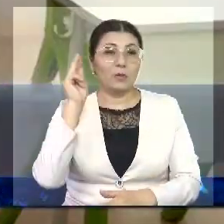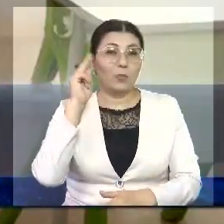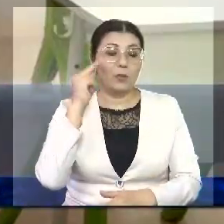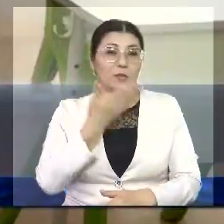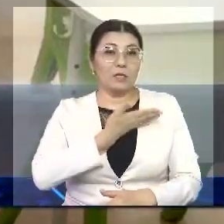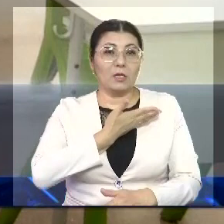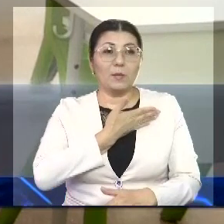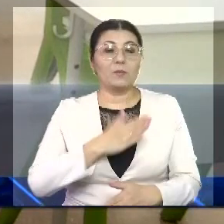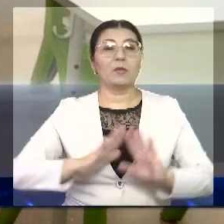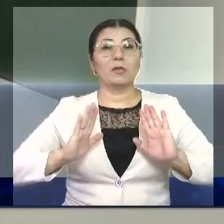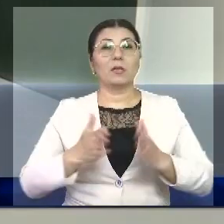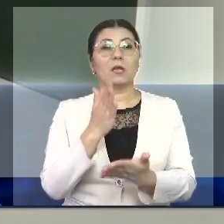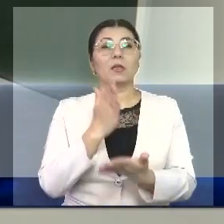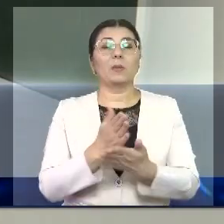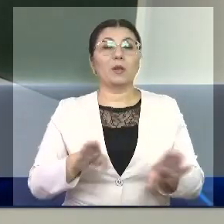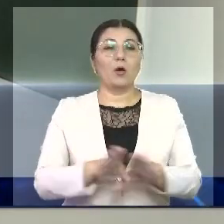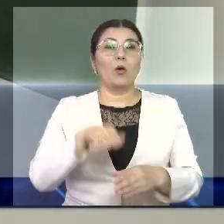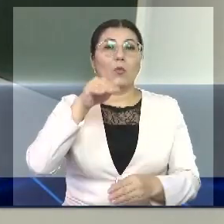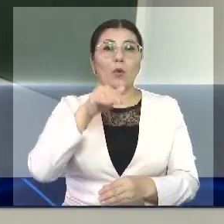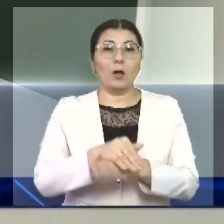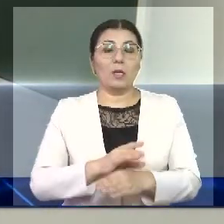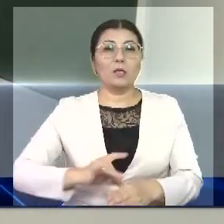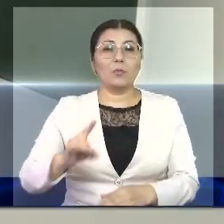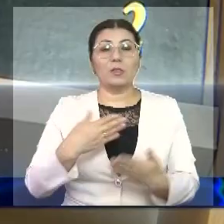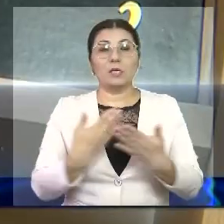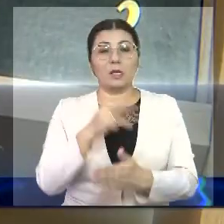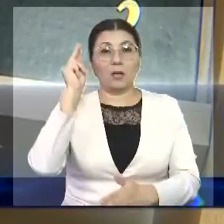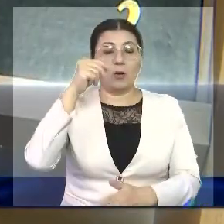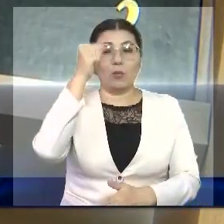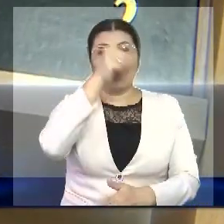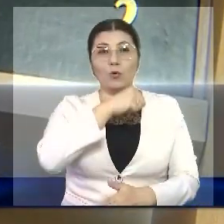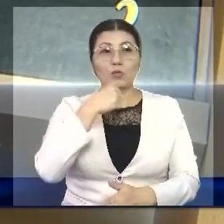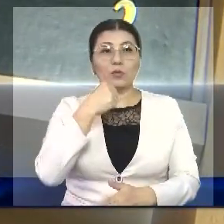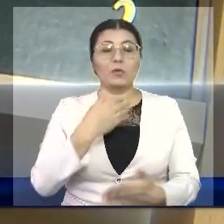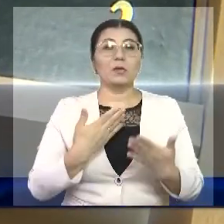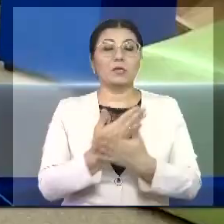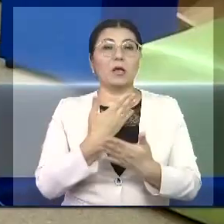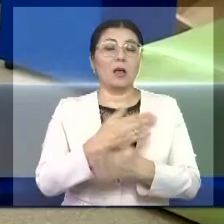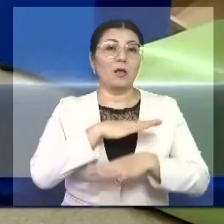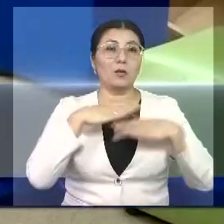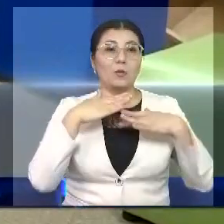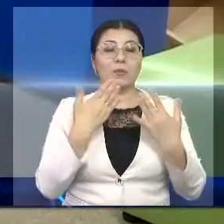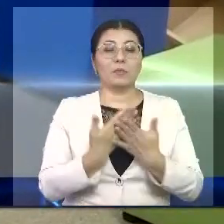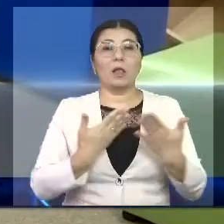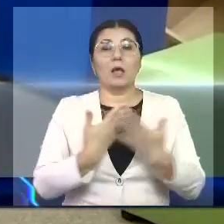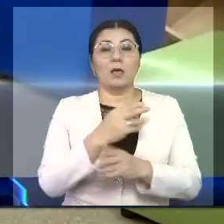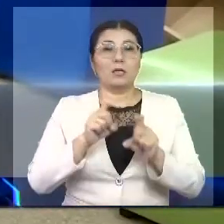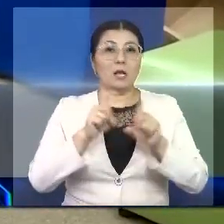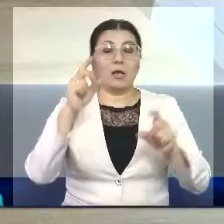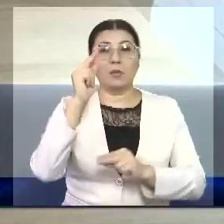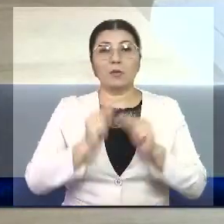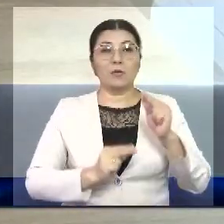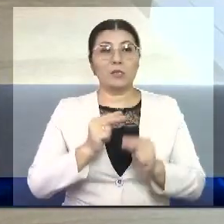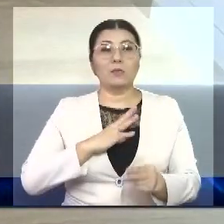үшін қажетті жағдай жасалды. Оған қоса, аудандарда жаңа оқу жылына ақ жолдай жаңалық көп. Кейбірінде жаңа мектеп бой